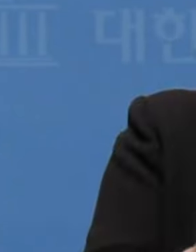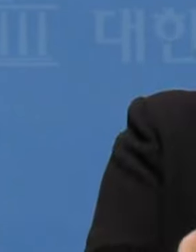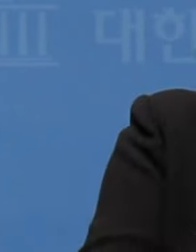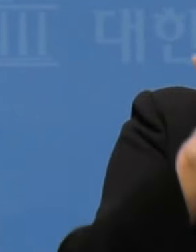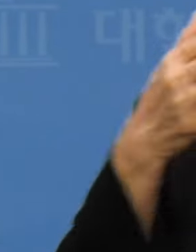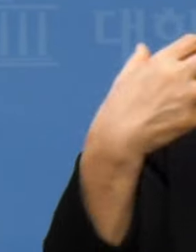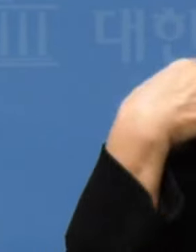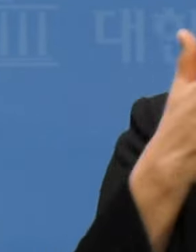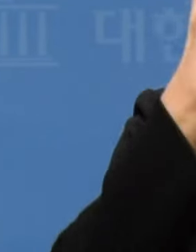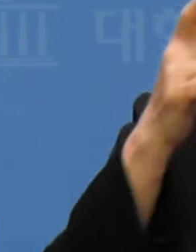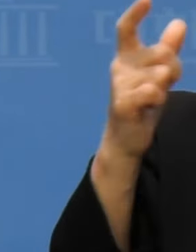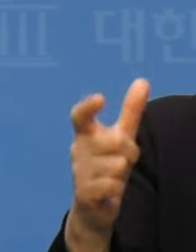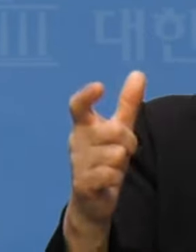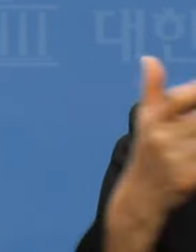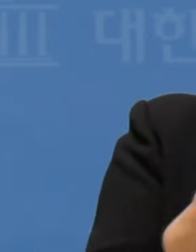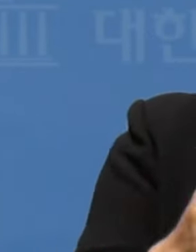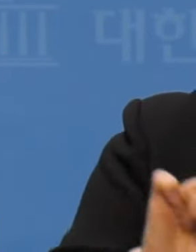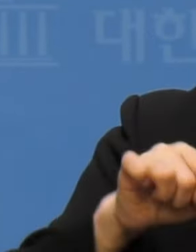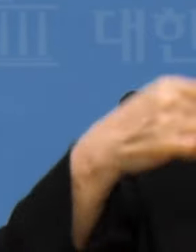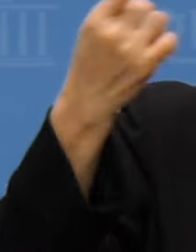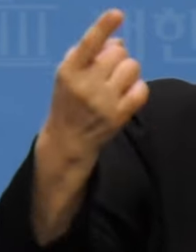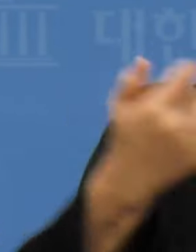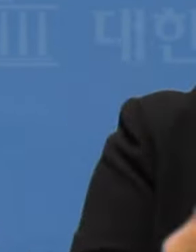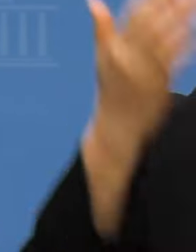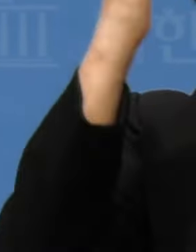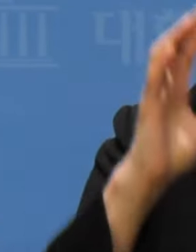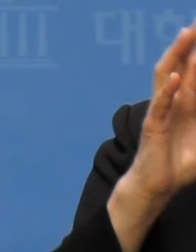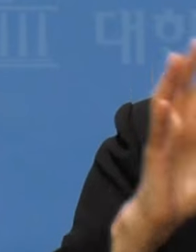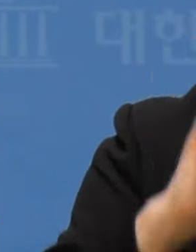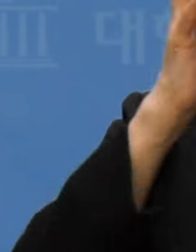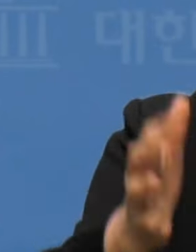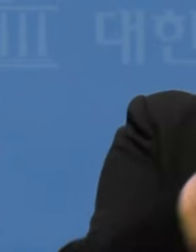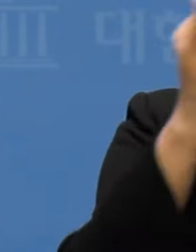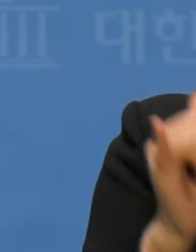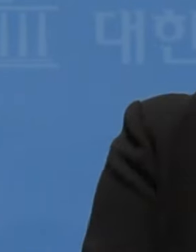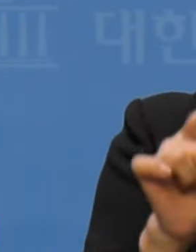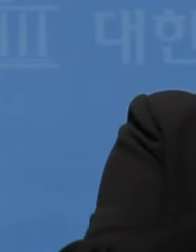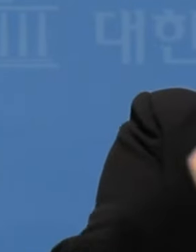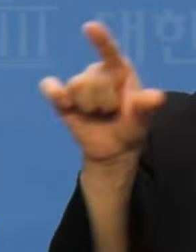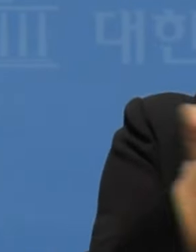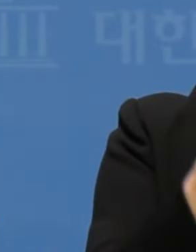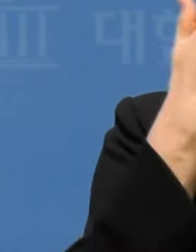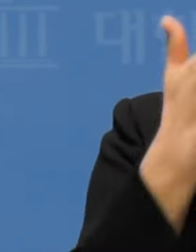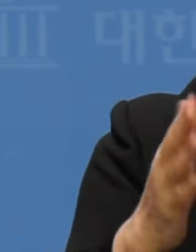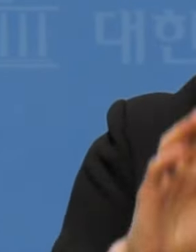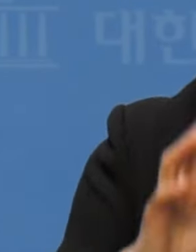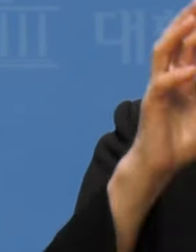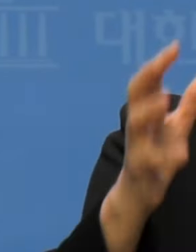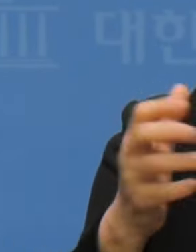시민으로서 용산을, 그리고 나아가 대한민국을 국제사회에서 가장 믿을 수 있는